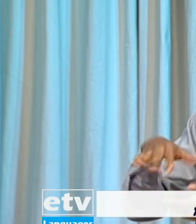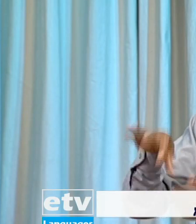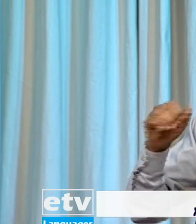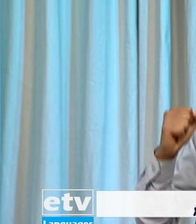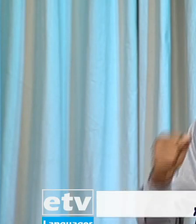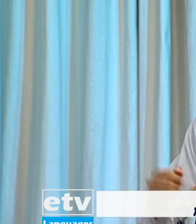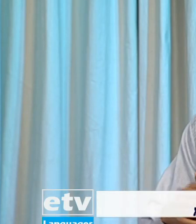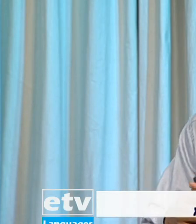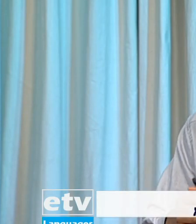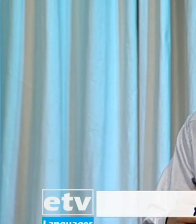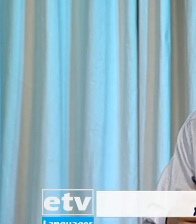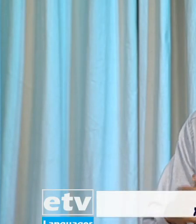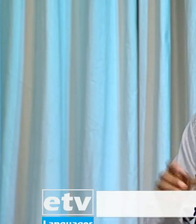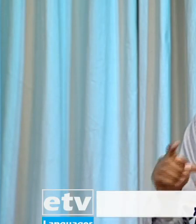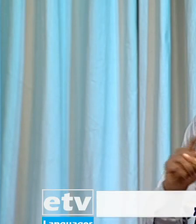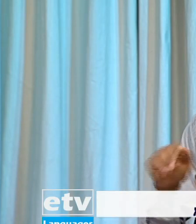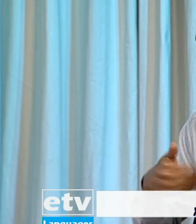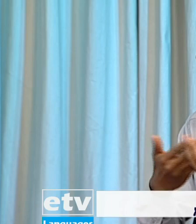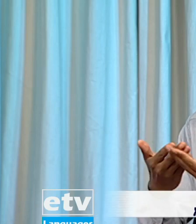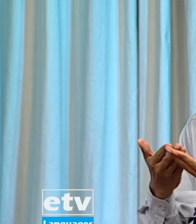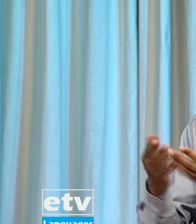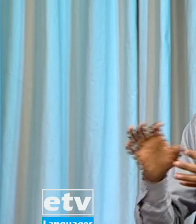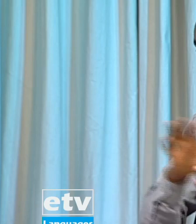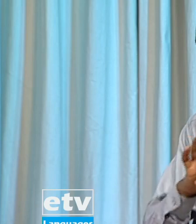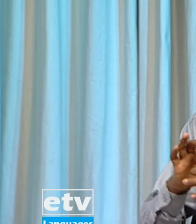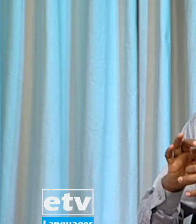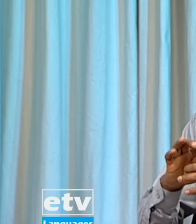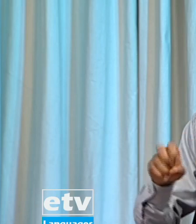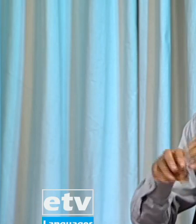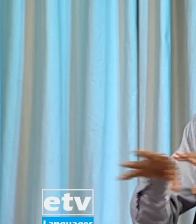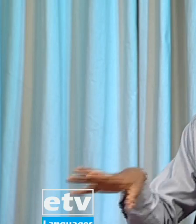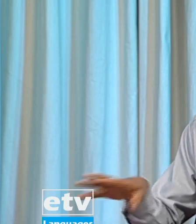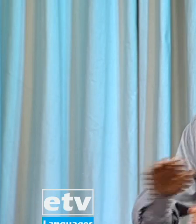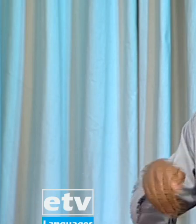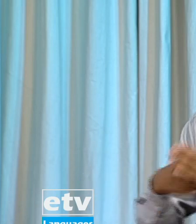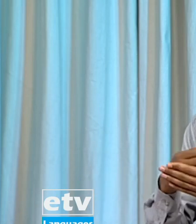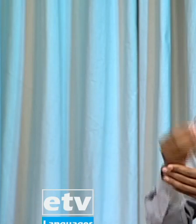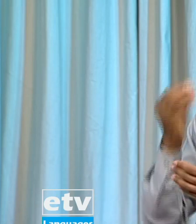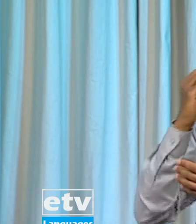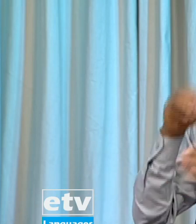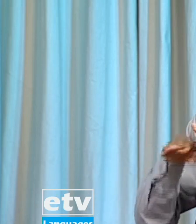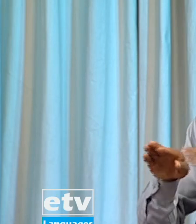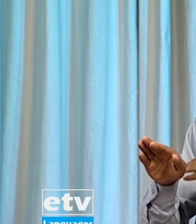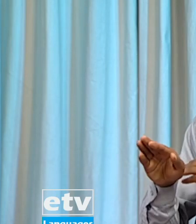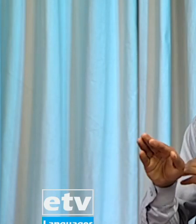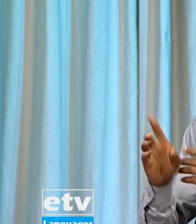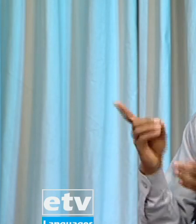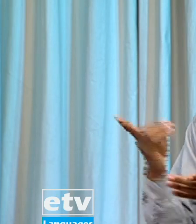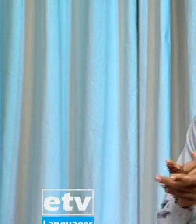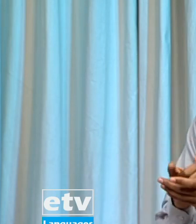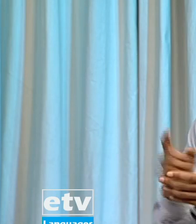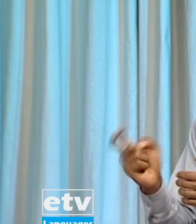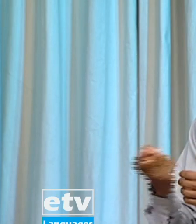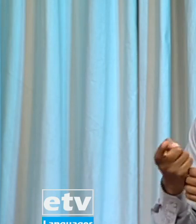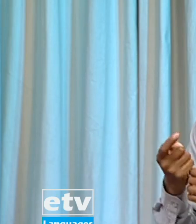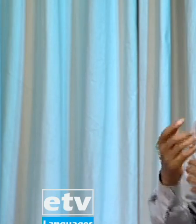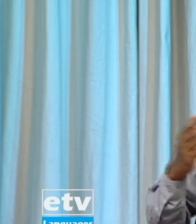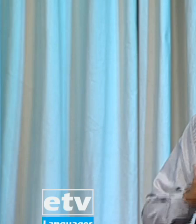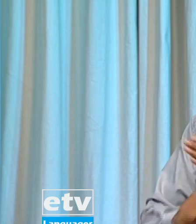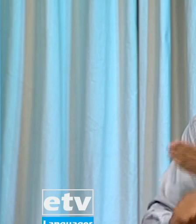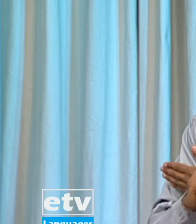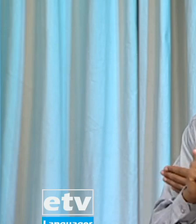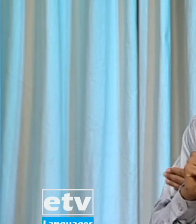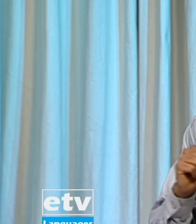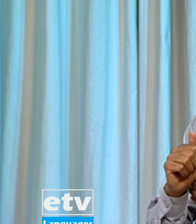ሲዲዮን እንዴት ነው ማግኘት የሚቻለው እንዴት ነውስ ወደ ማህበረሰቡ ለማሰራጨት ሁሉም ቤት ውስጥ ዶክመንትም እንዲሆን